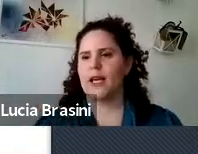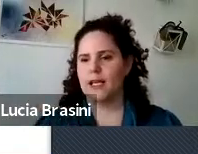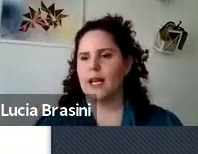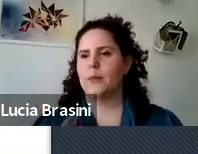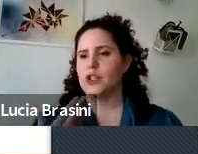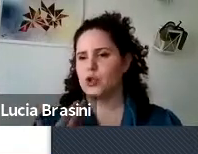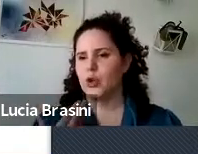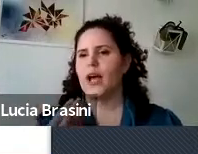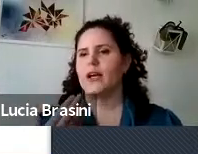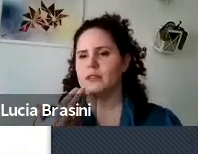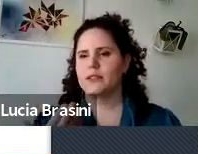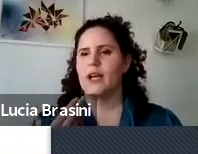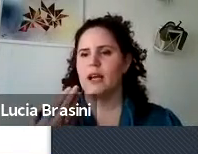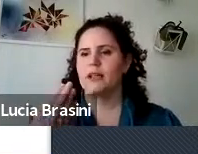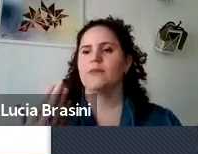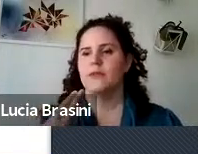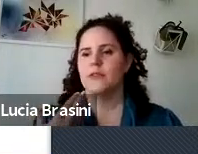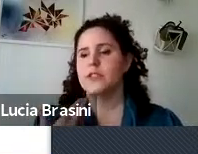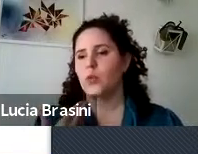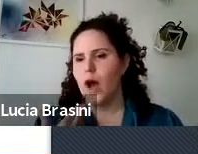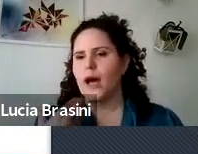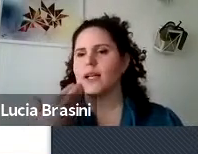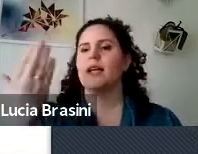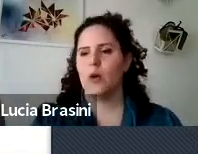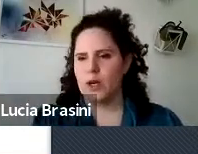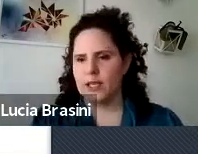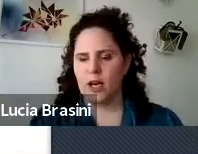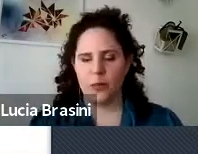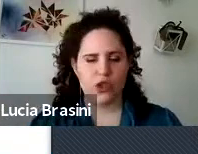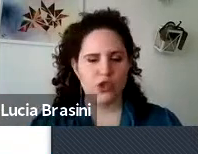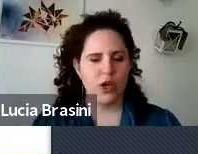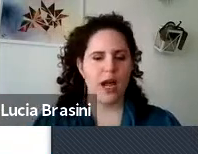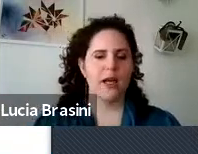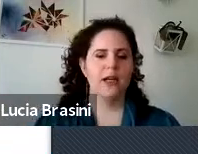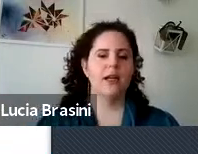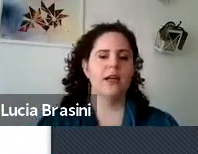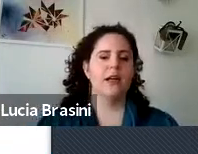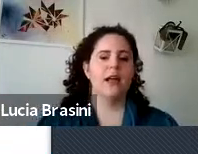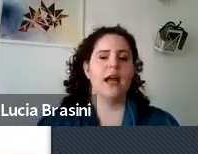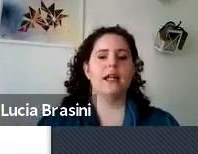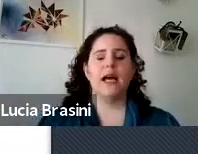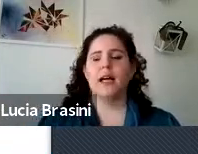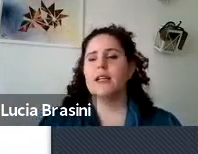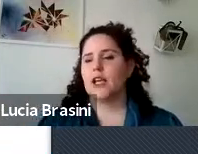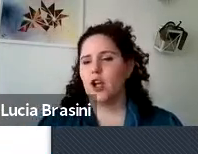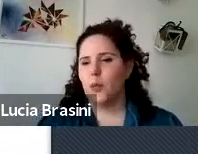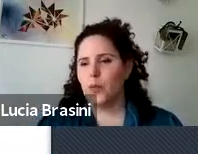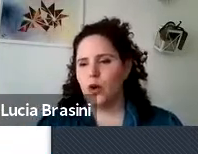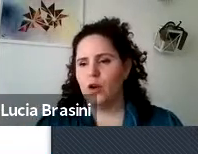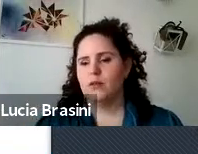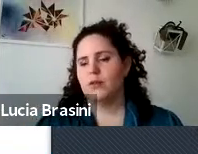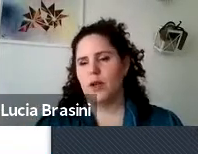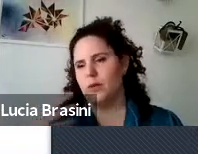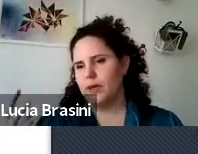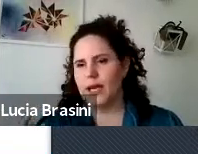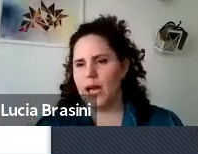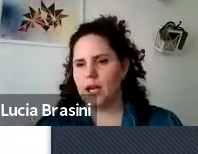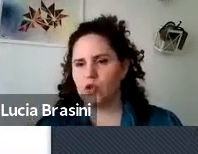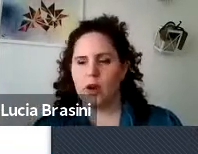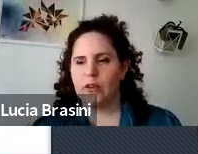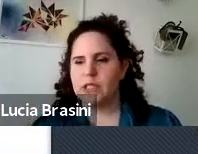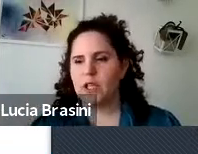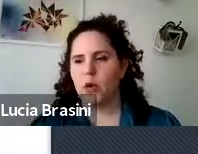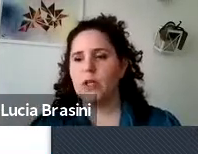e guardare che la persona sia, si guardi e guardare la persona e dare il tempo,